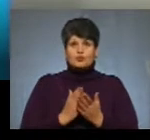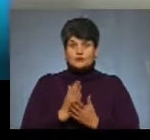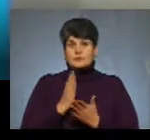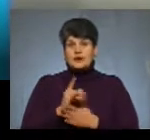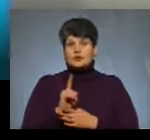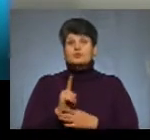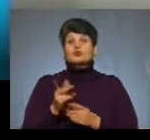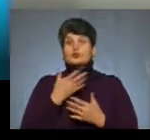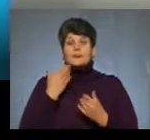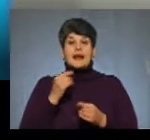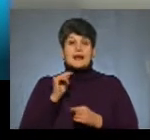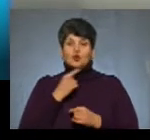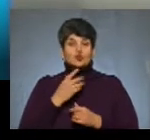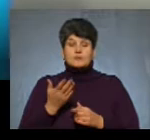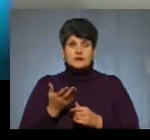ніякої економії. Але